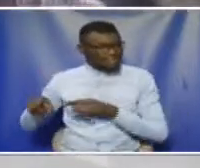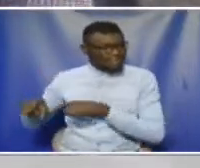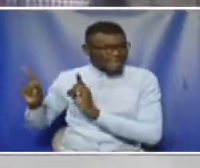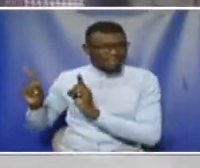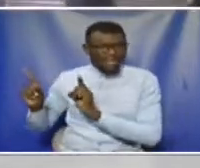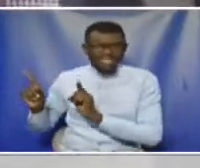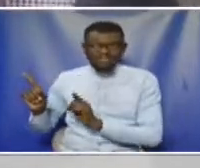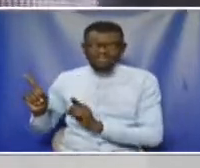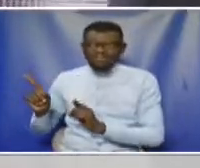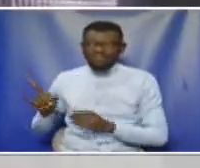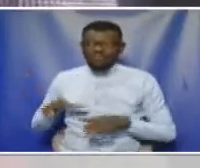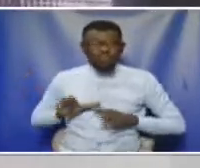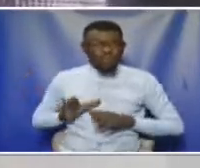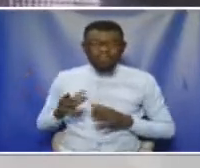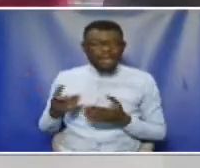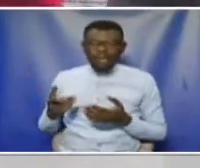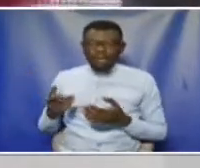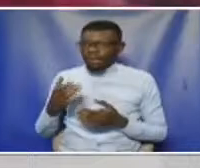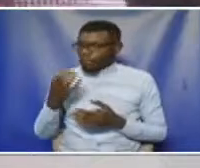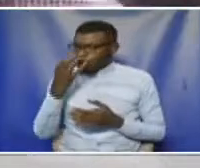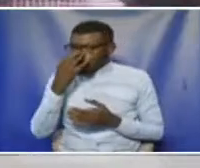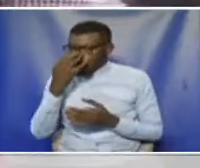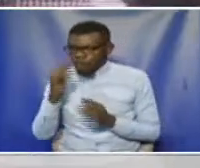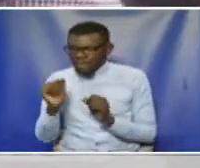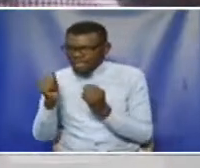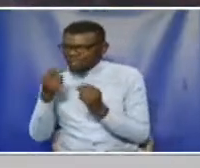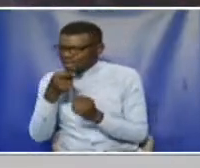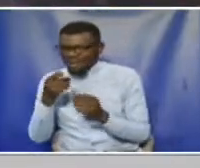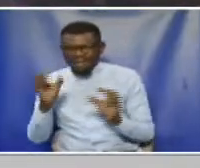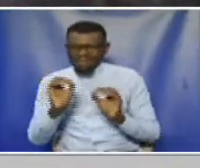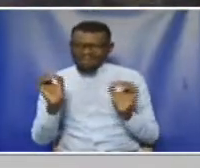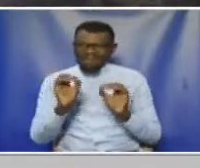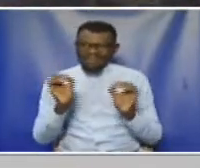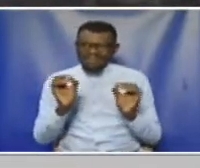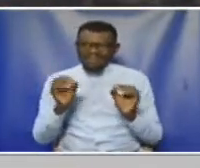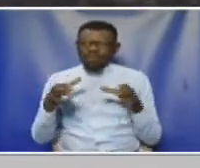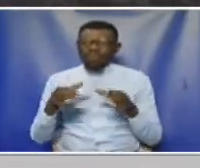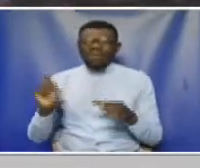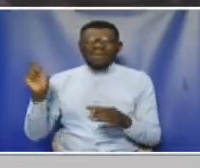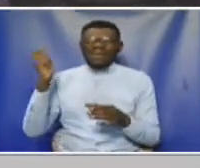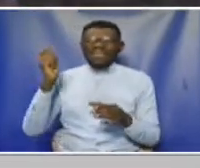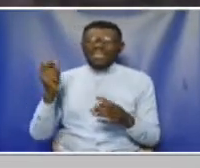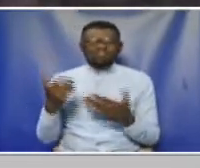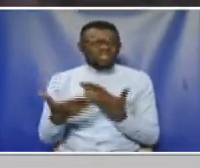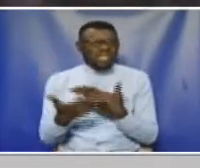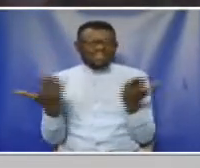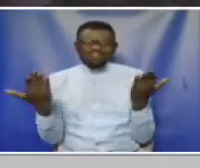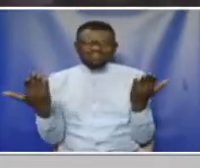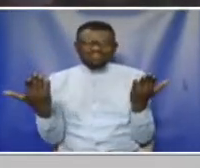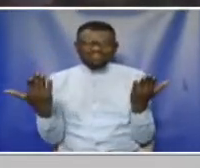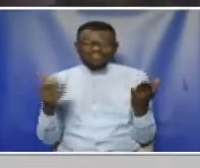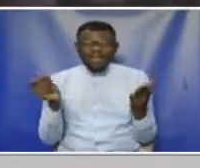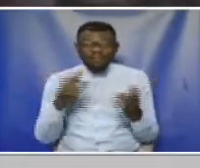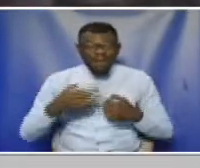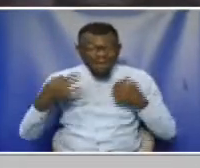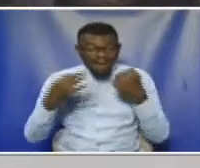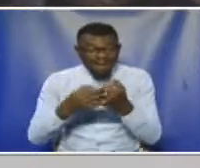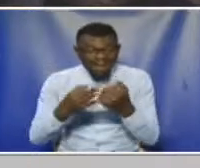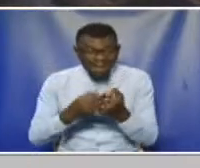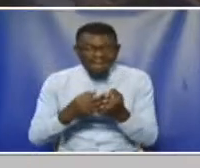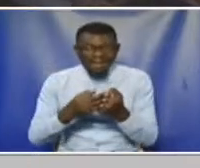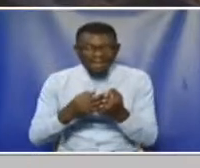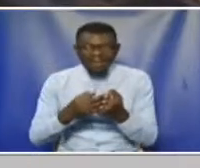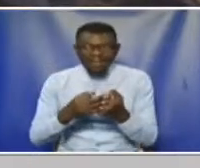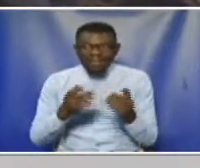Huyo women are not safe in the hands of Kenya kuisha. Tarehe 9 mwezi wa 8 utapanga